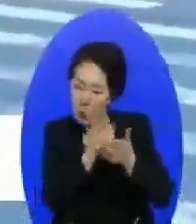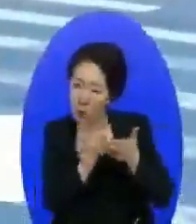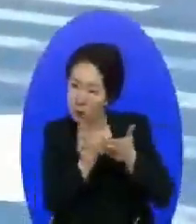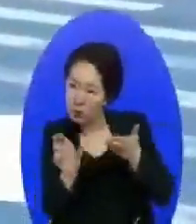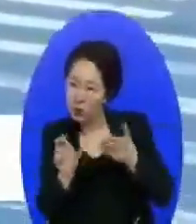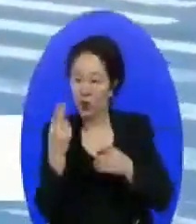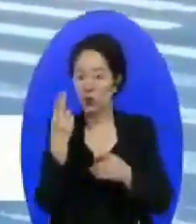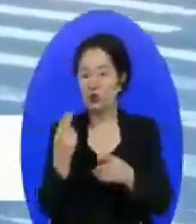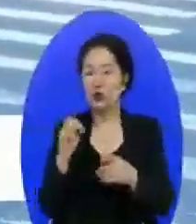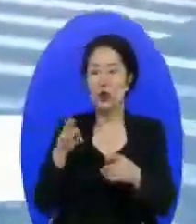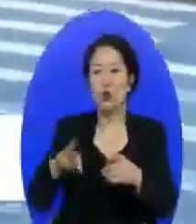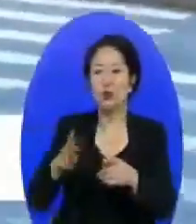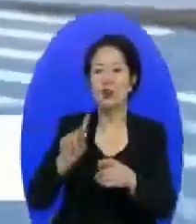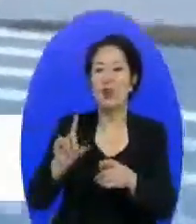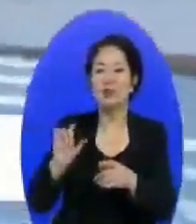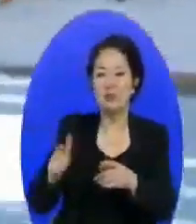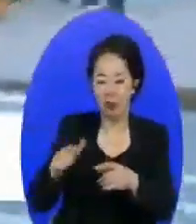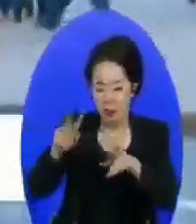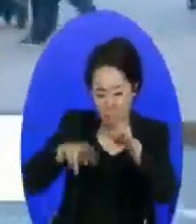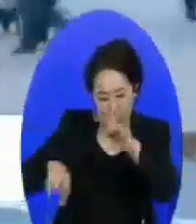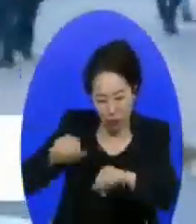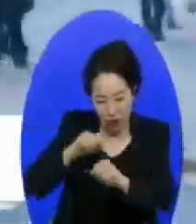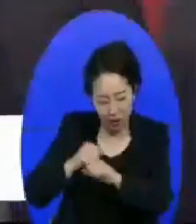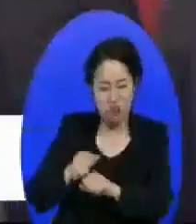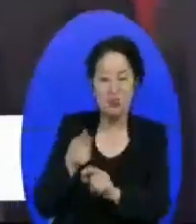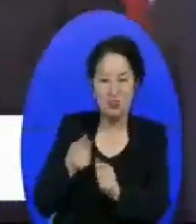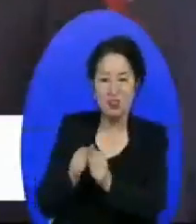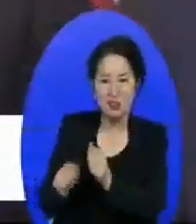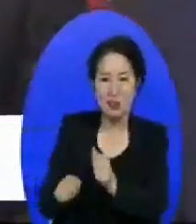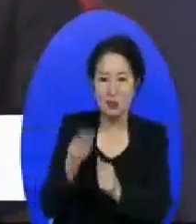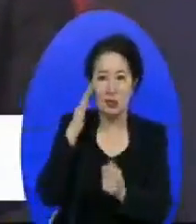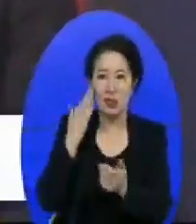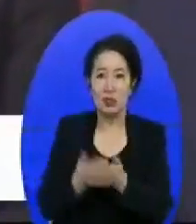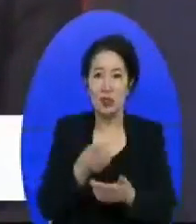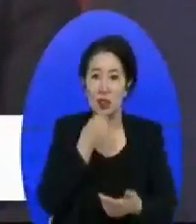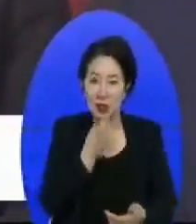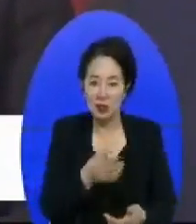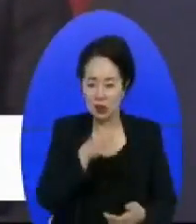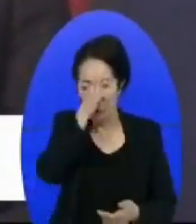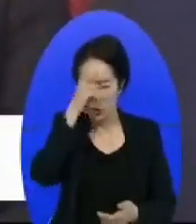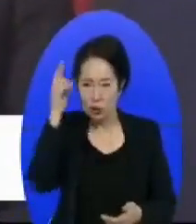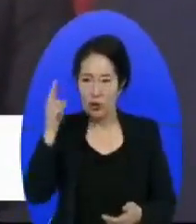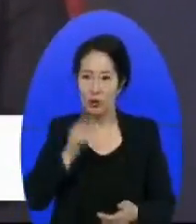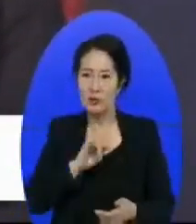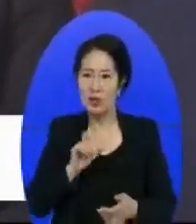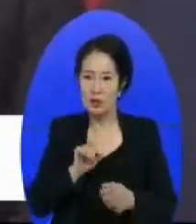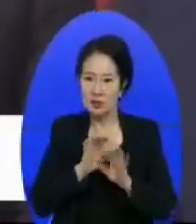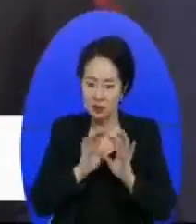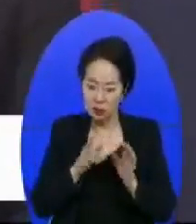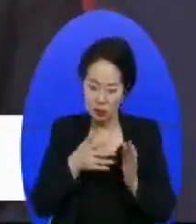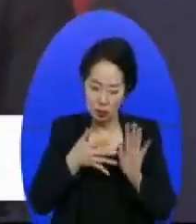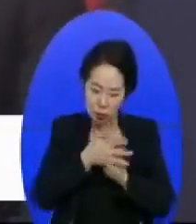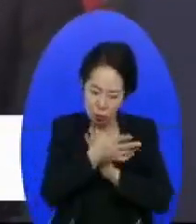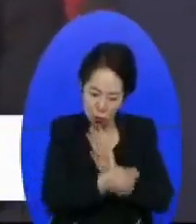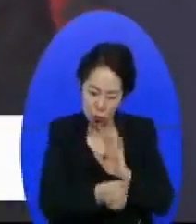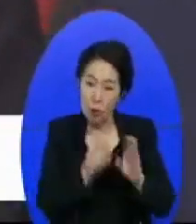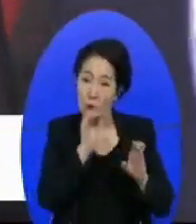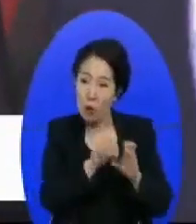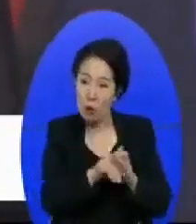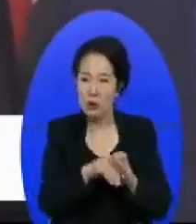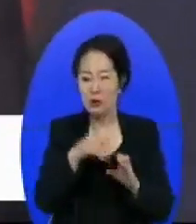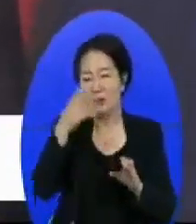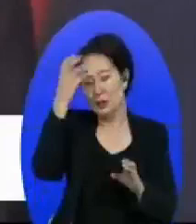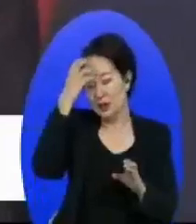болоод энэ чиглэлийн судалгааг үргэлжлүүлэхэд зарцуулах саналтай байгаагаа онцолсон байна. За ерөнхийлөгчийн засаг захиргаанаас боловсруулсан төсвийн төсөл нь засаг